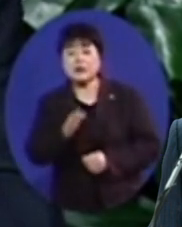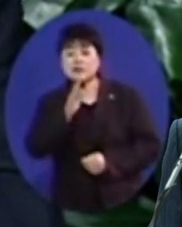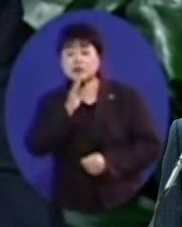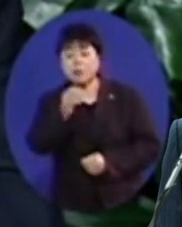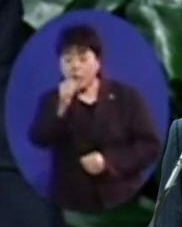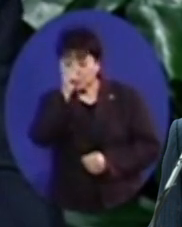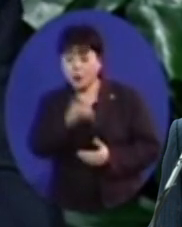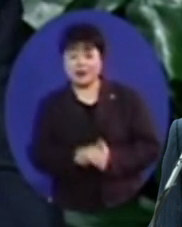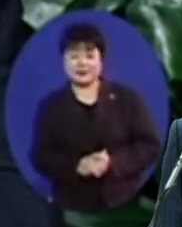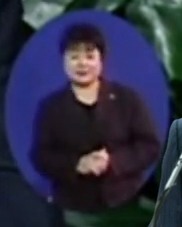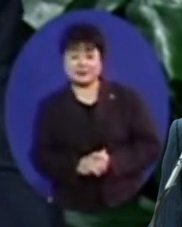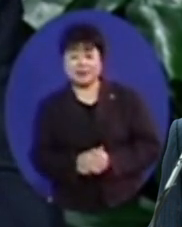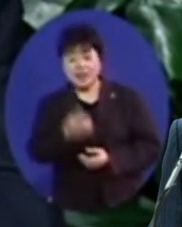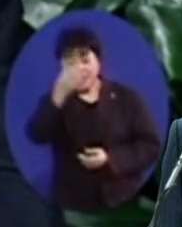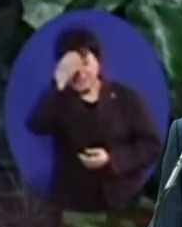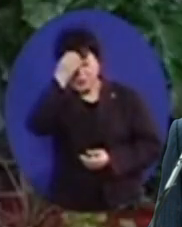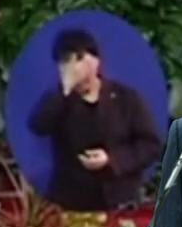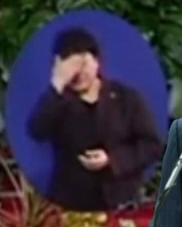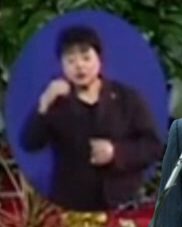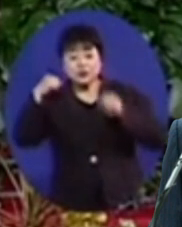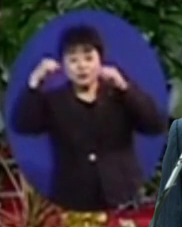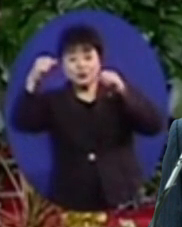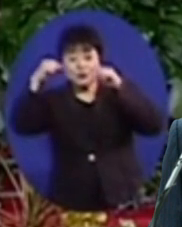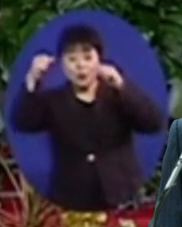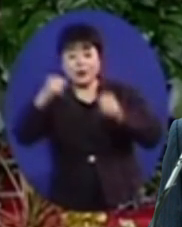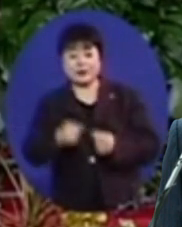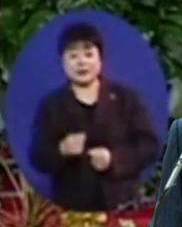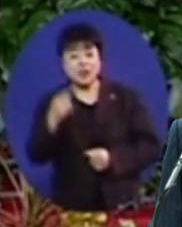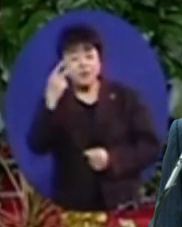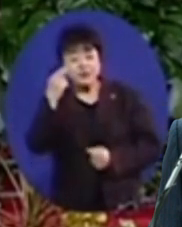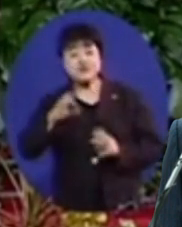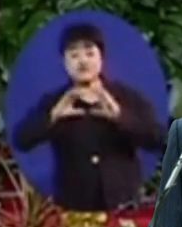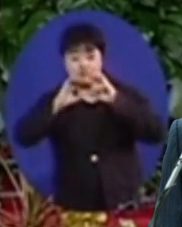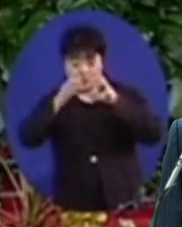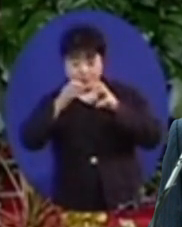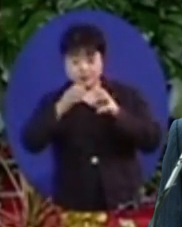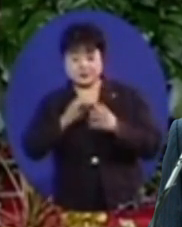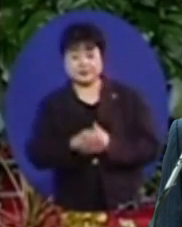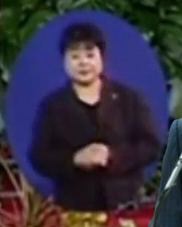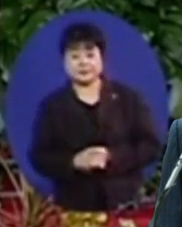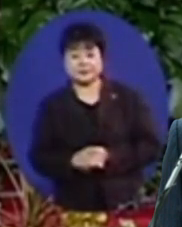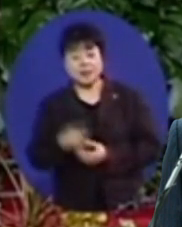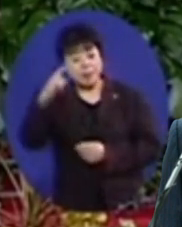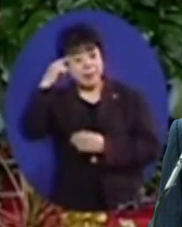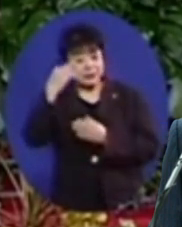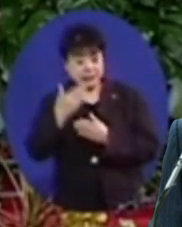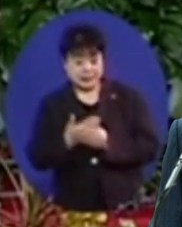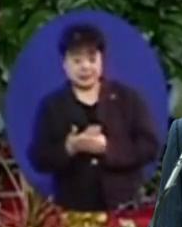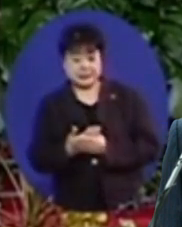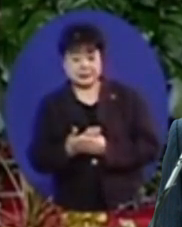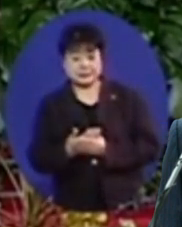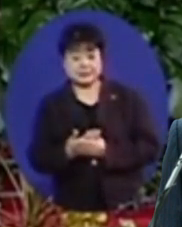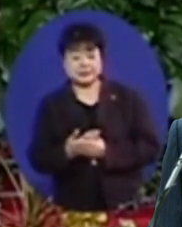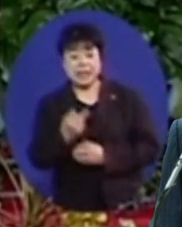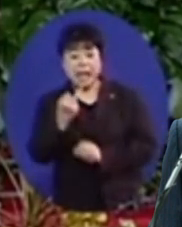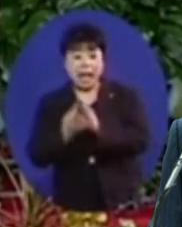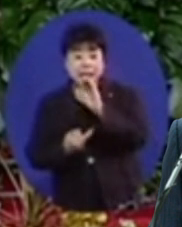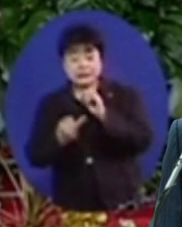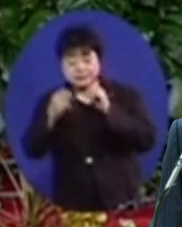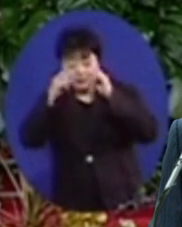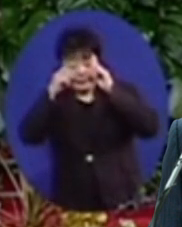좋습니다. 기독교 청년 운동을 시작하던 미국의 롤링 박사는 아침